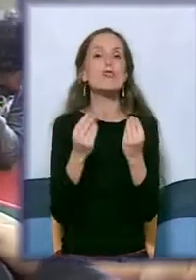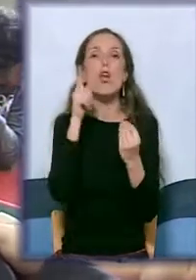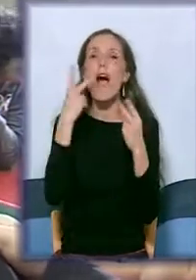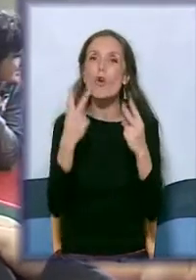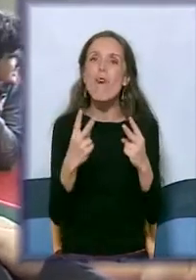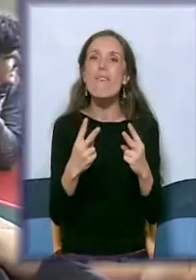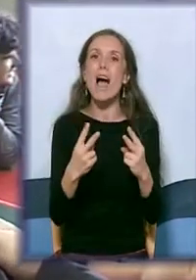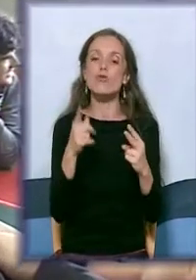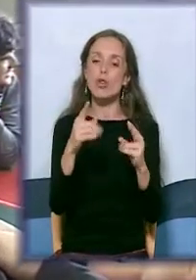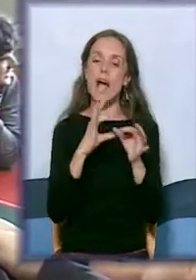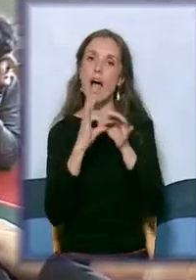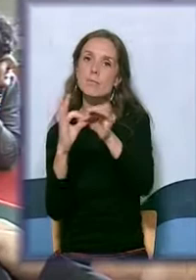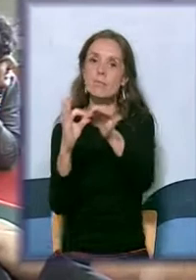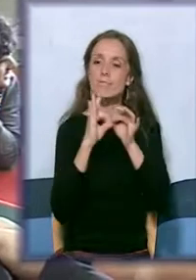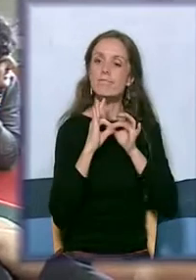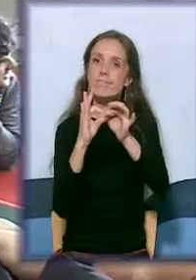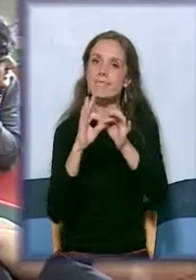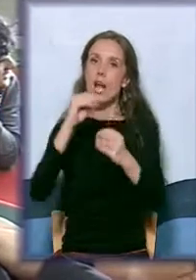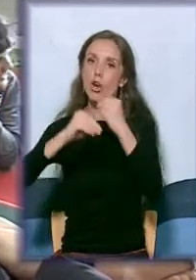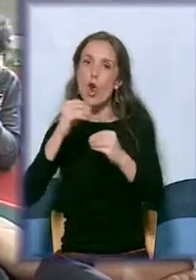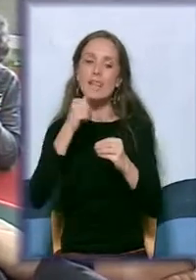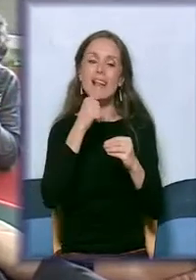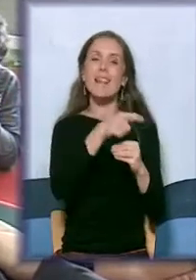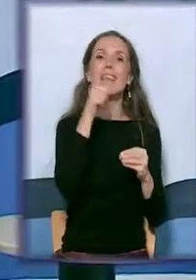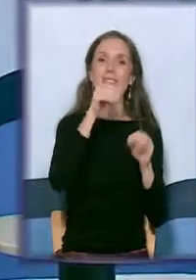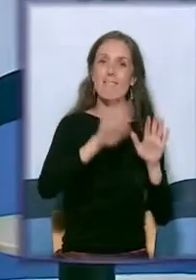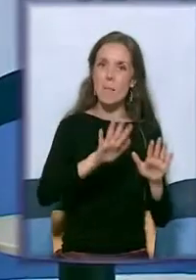roditelja i stručnih radnika iz dnevnog boravka, da bi tretman bio uspešan.